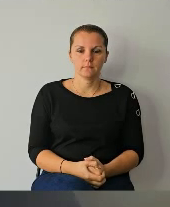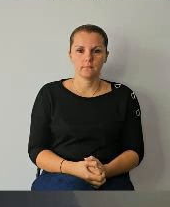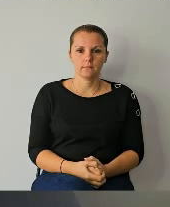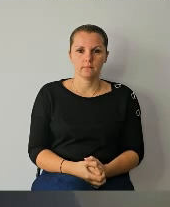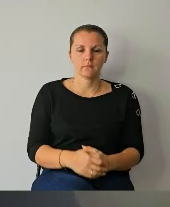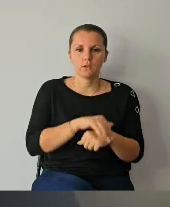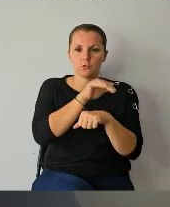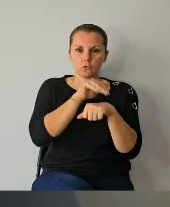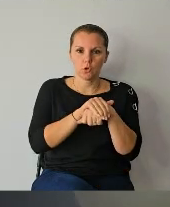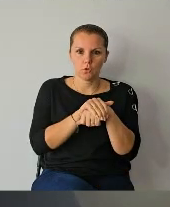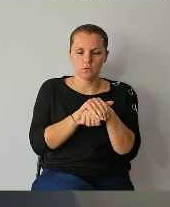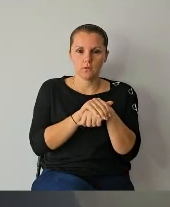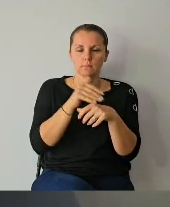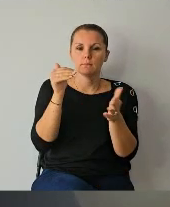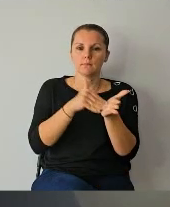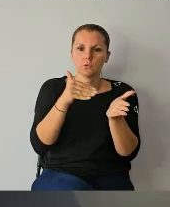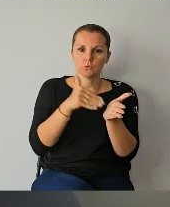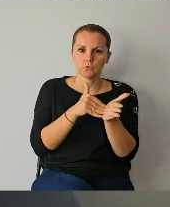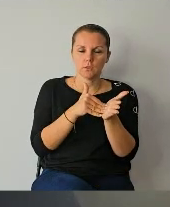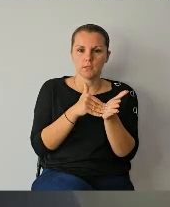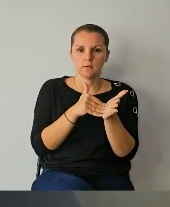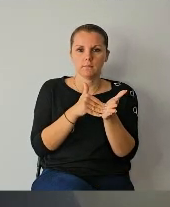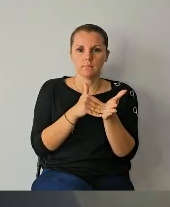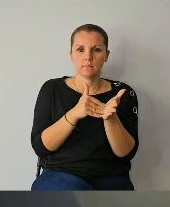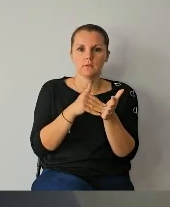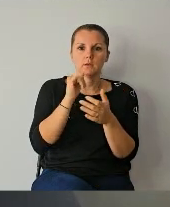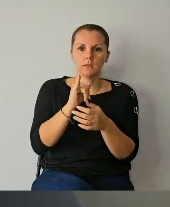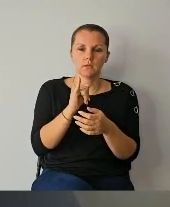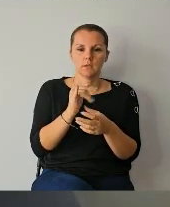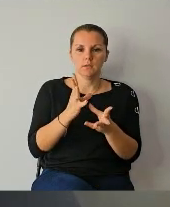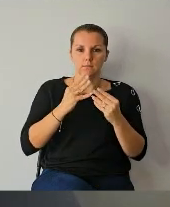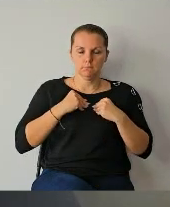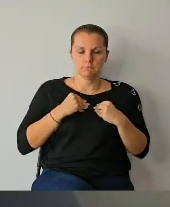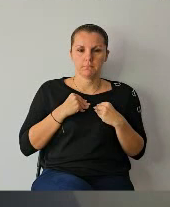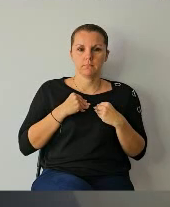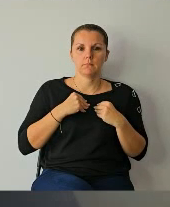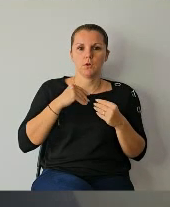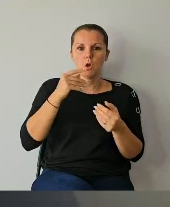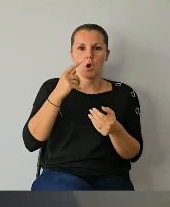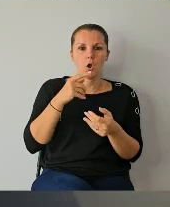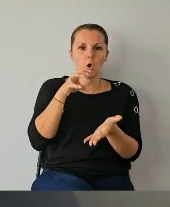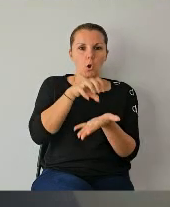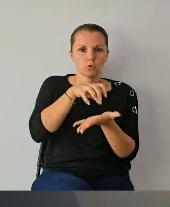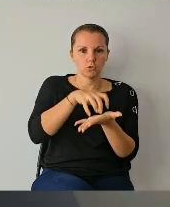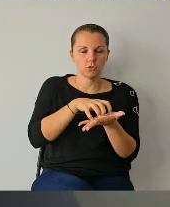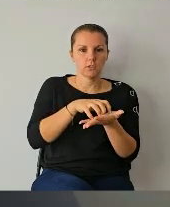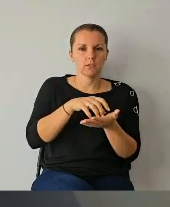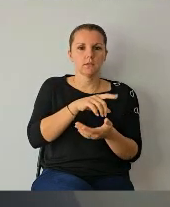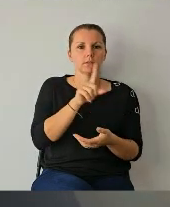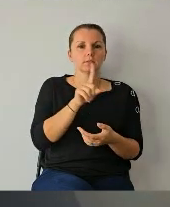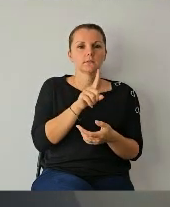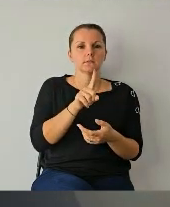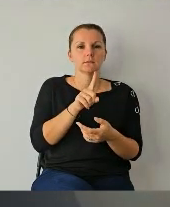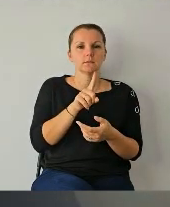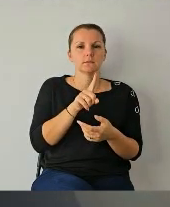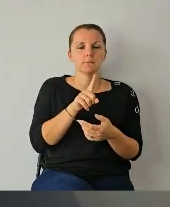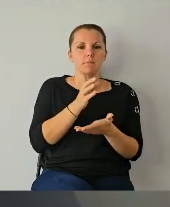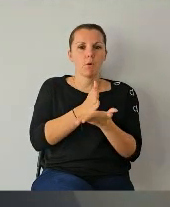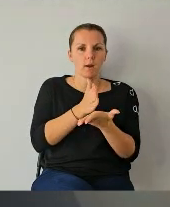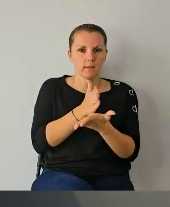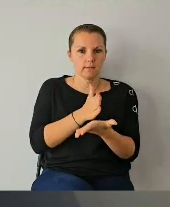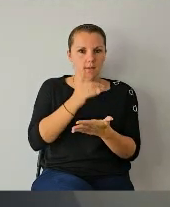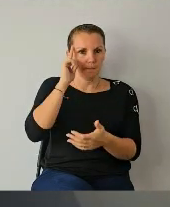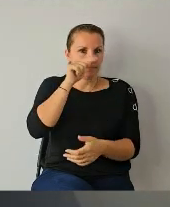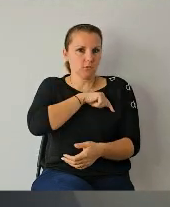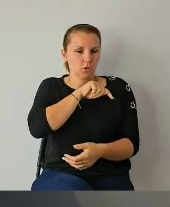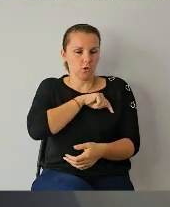Zgodnie z potrzebami i dostarczonymi orzeczeniami z poradni psychologicznych na poniższym